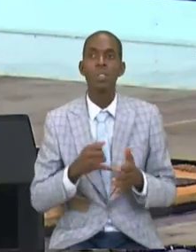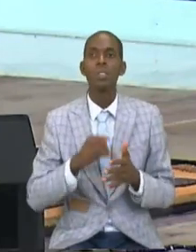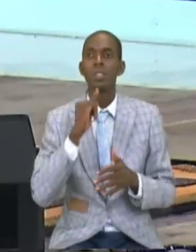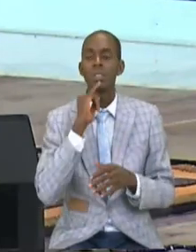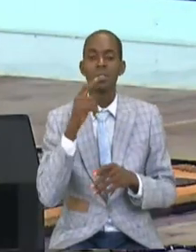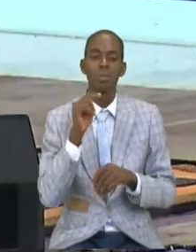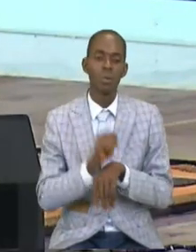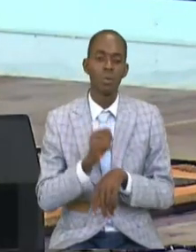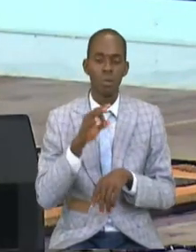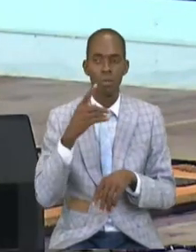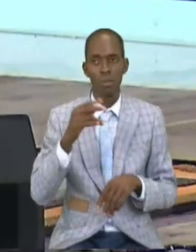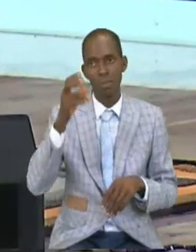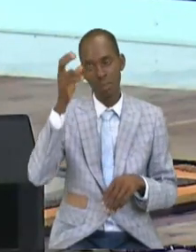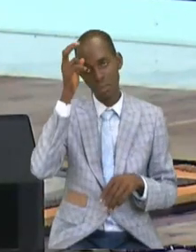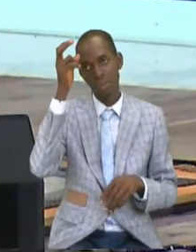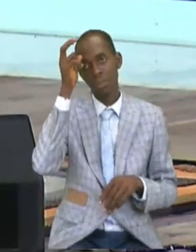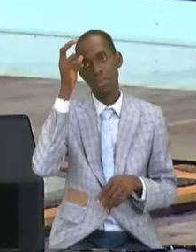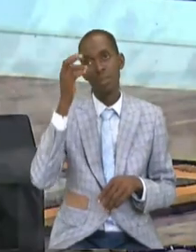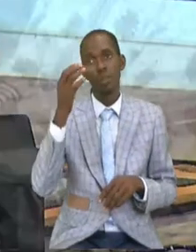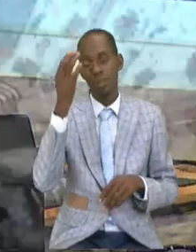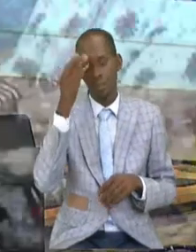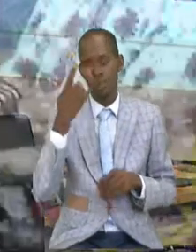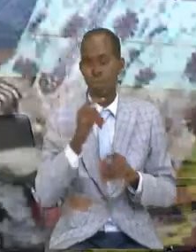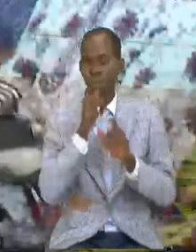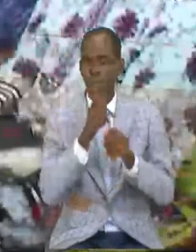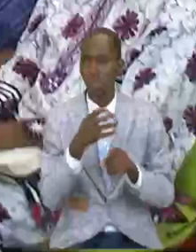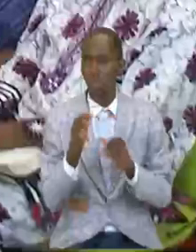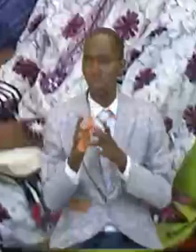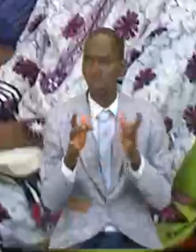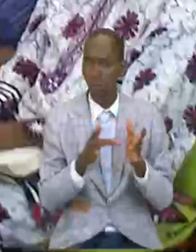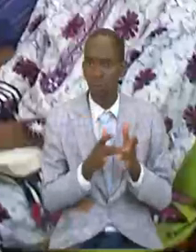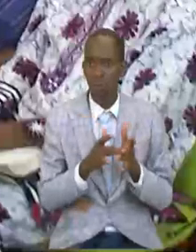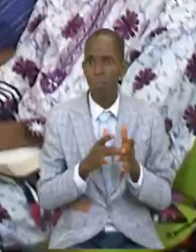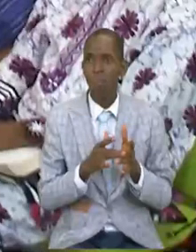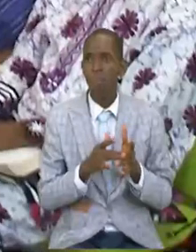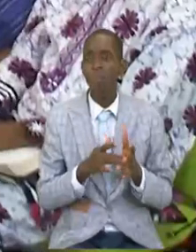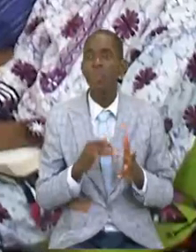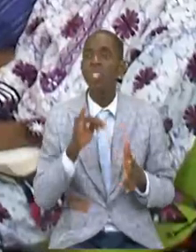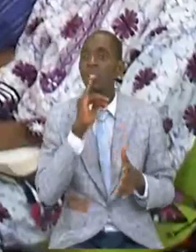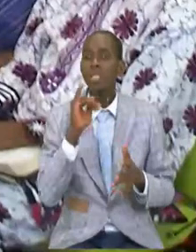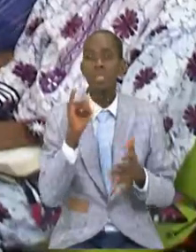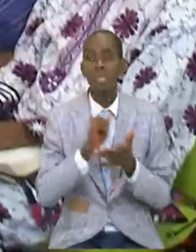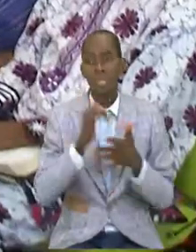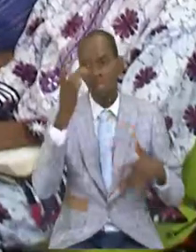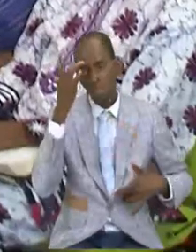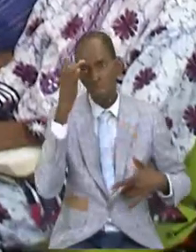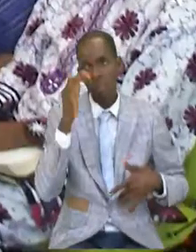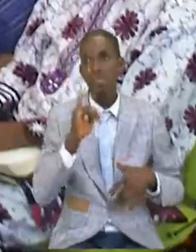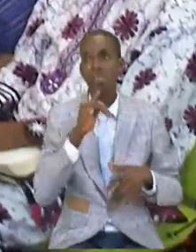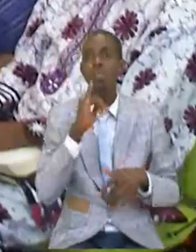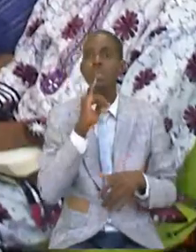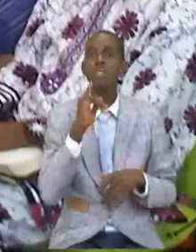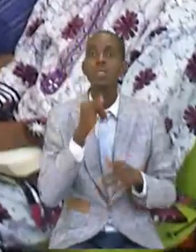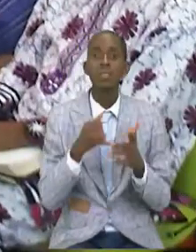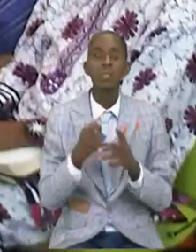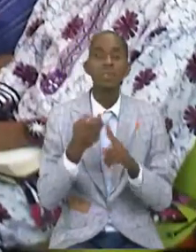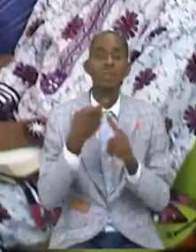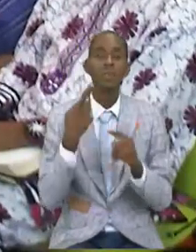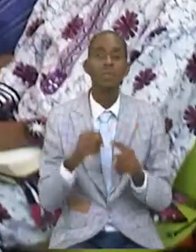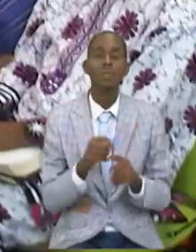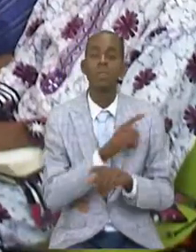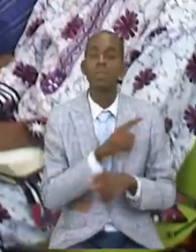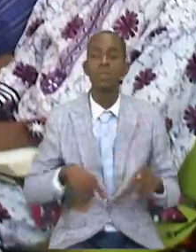à prendre de ces maladies. Et alors, on commence à les expérimenter. C'est l'œuvre du diable. Est-ce que c'est le don de Jésus? Je dis, est-ce que c'est le